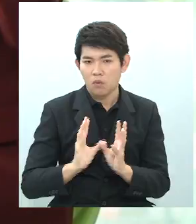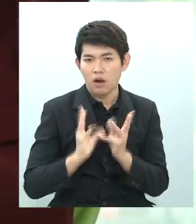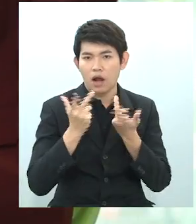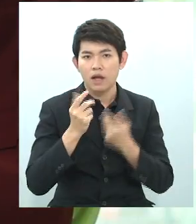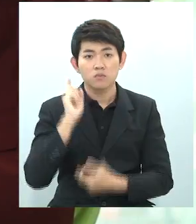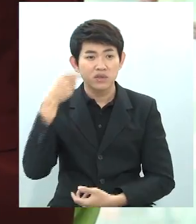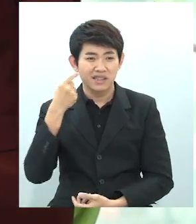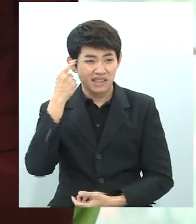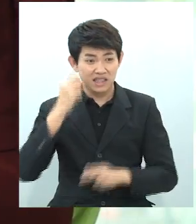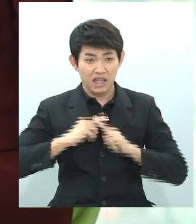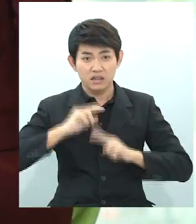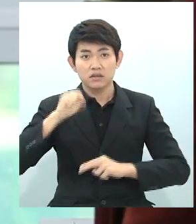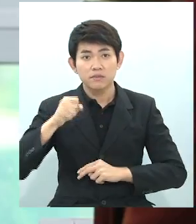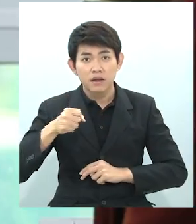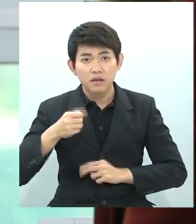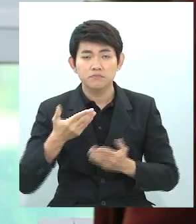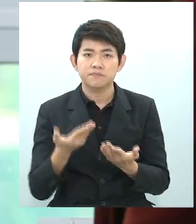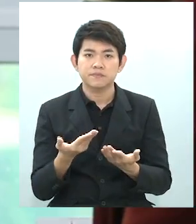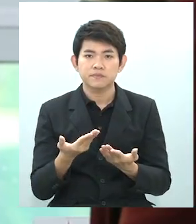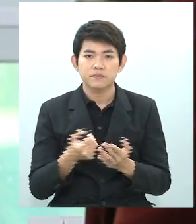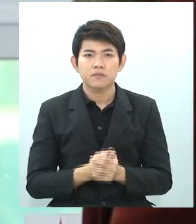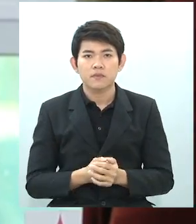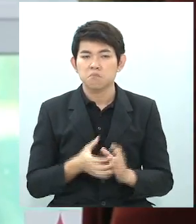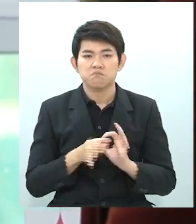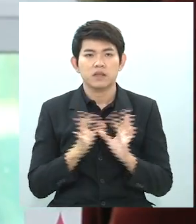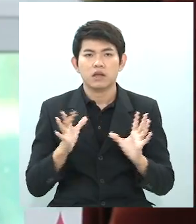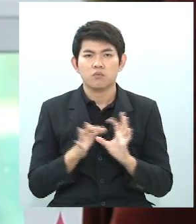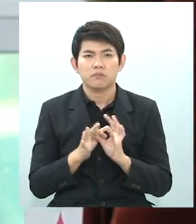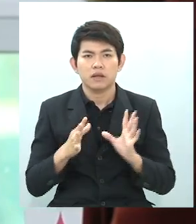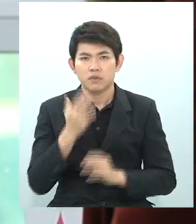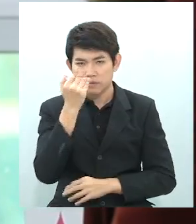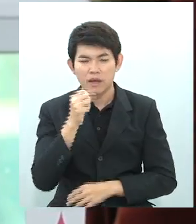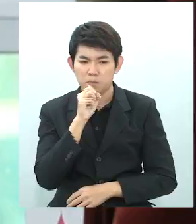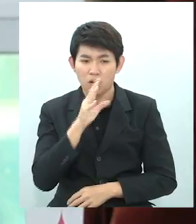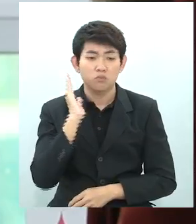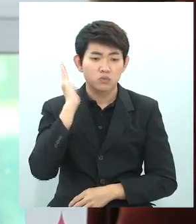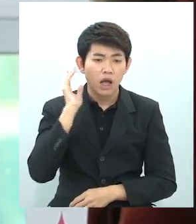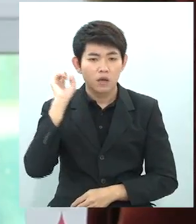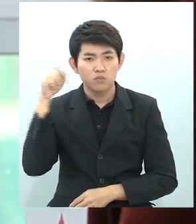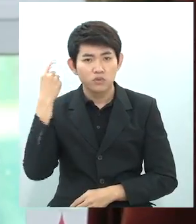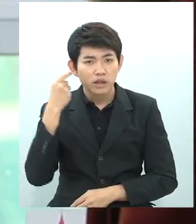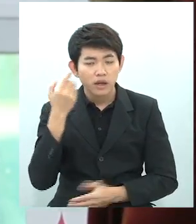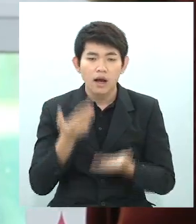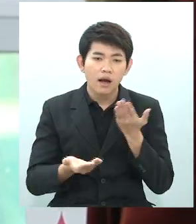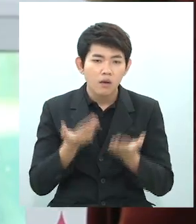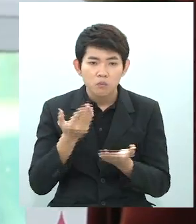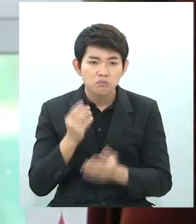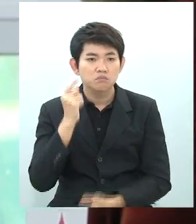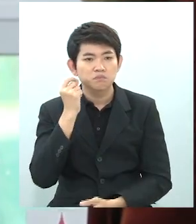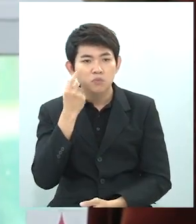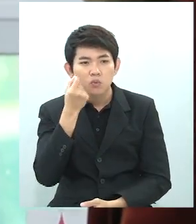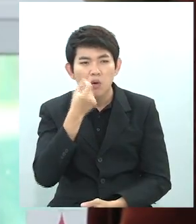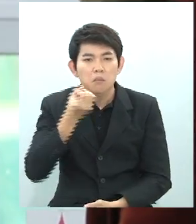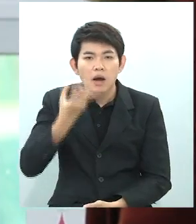ไปเองมณีเขามโนไปเองหรือเปล่าคะคุณหมอ จริงๆก็ไม่น่าจะเกี่ยวนะคะไม่ได้มีการบอกว่าชายหรือหญิงจะเป็นใครจะเป็นมากกว่ากันเพราะว่าอย่างที่บ